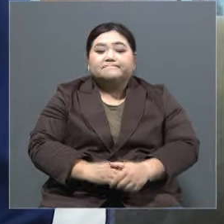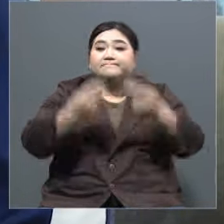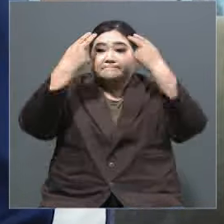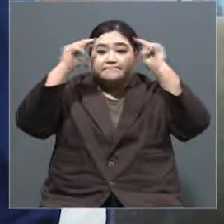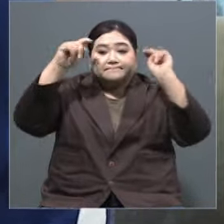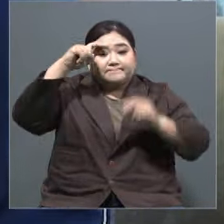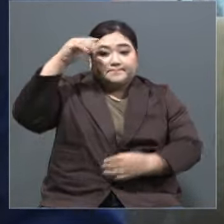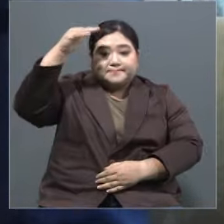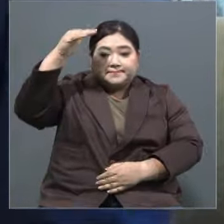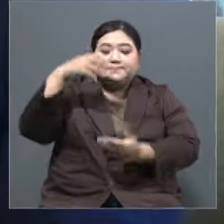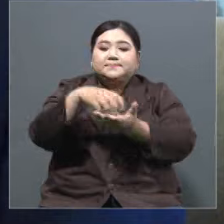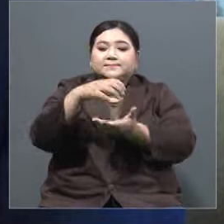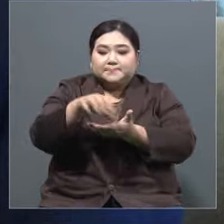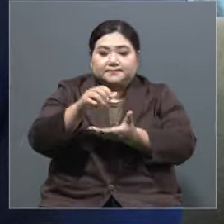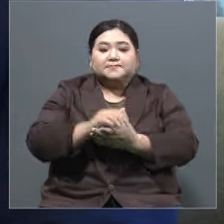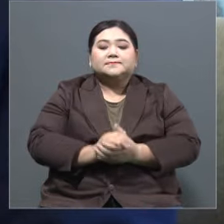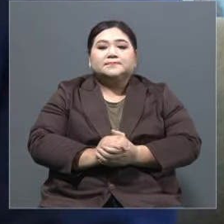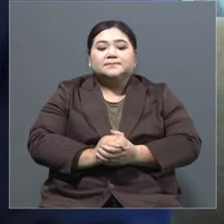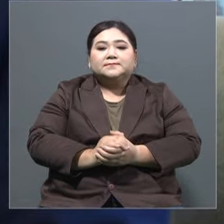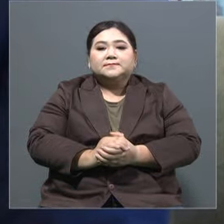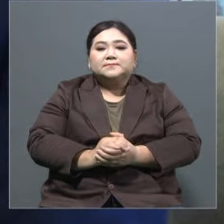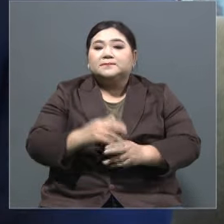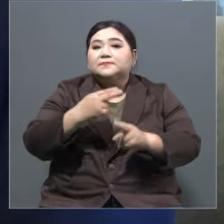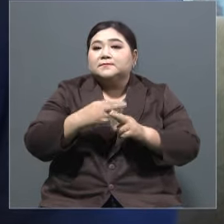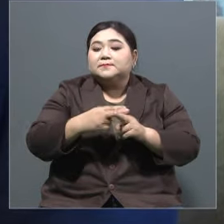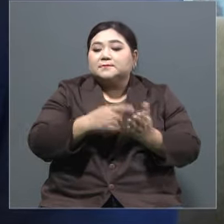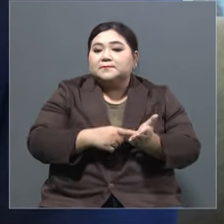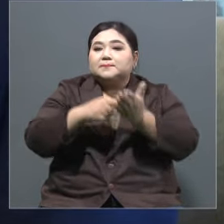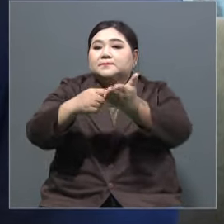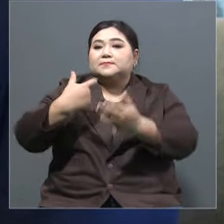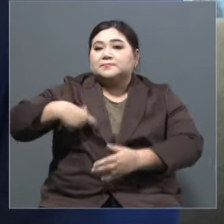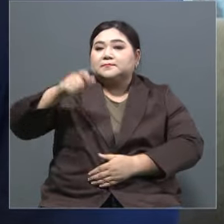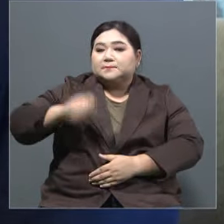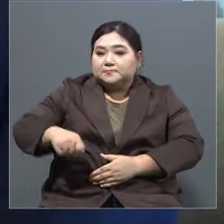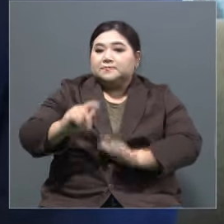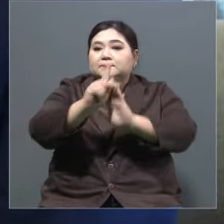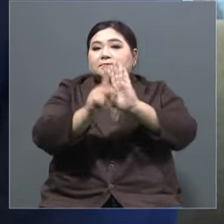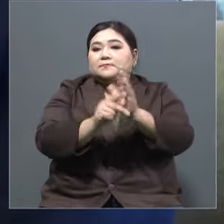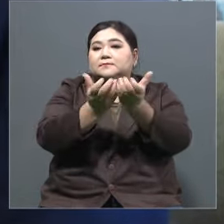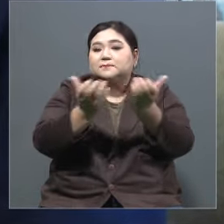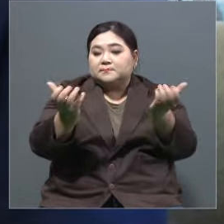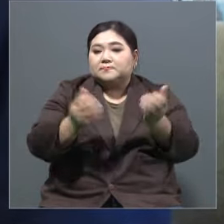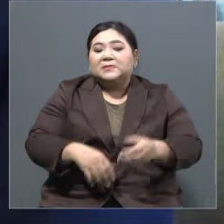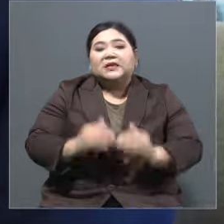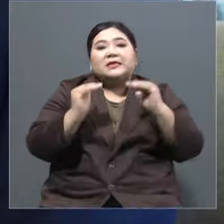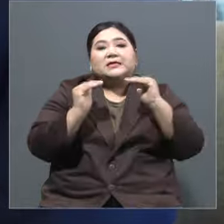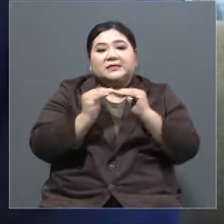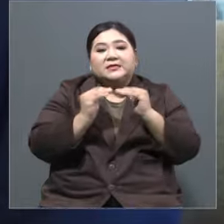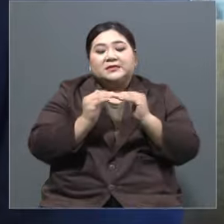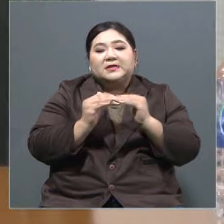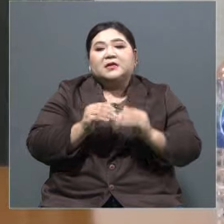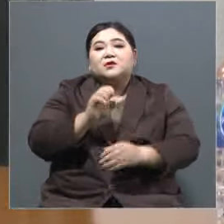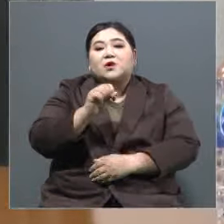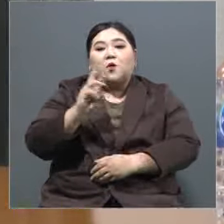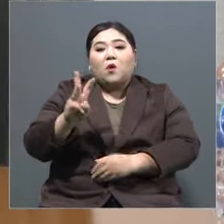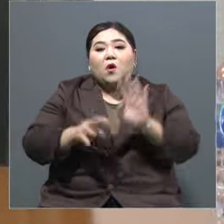ครับก็พูดถึงเรื่องนี้นะฮะบอกว่าการเข้าชื่อยื่นเรื่องต่อศาลรัฐธรรมนูญของ40สว.ที่ขอให้ศาลเนี่ย